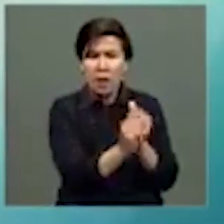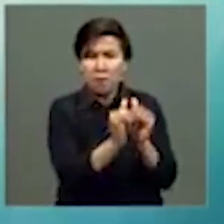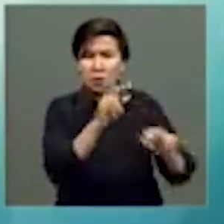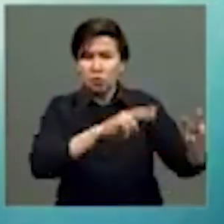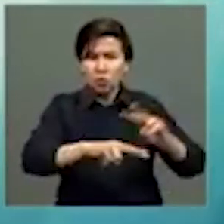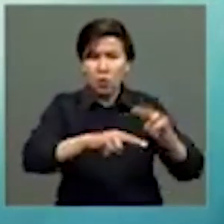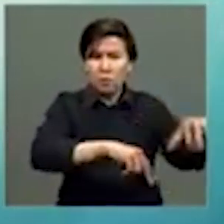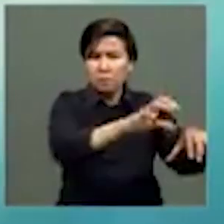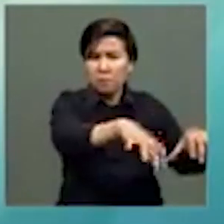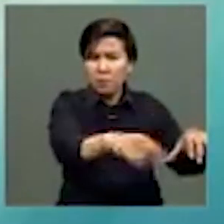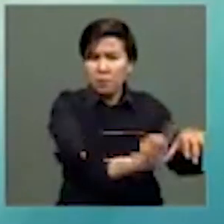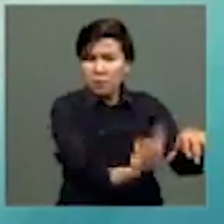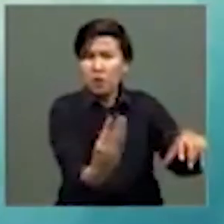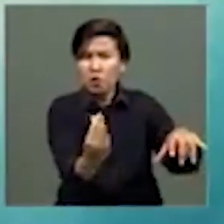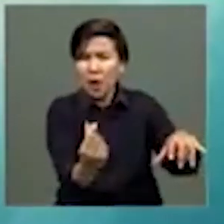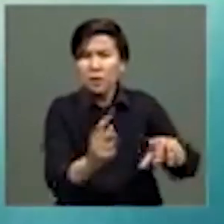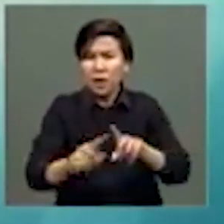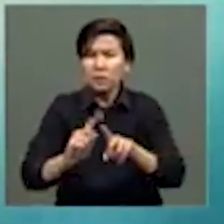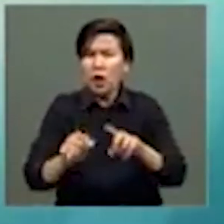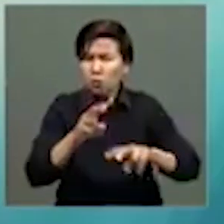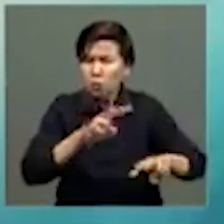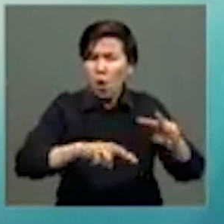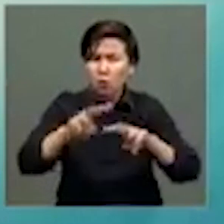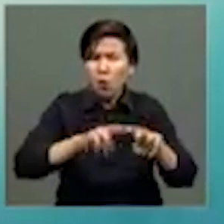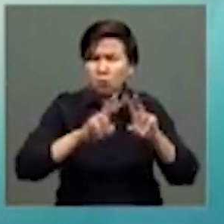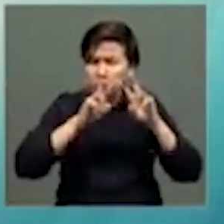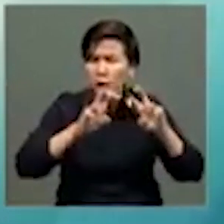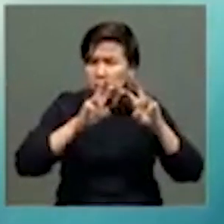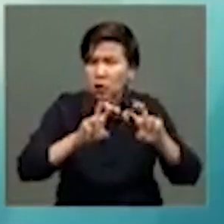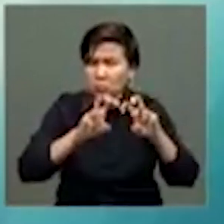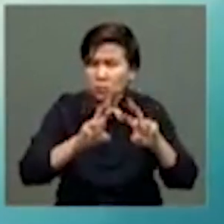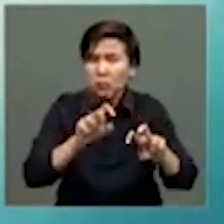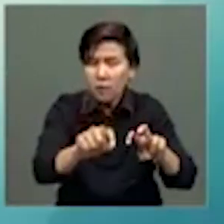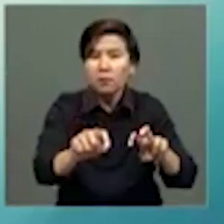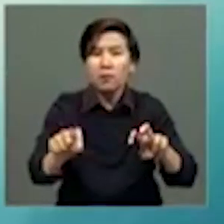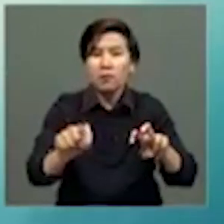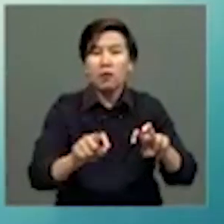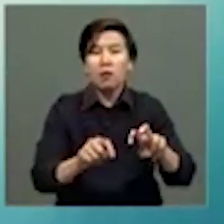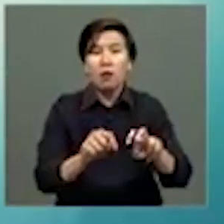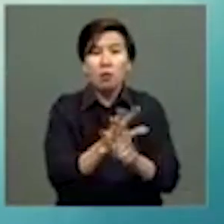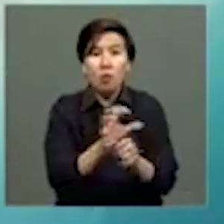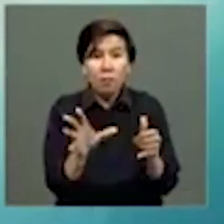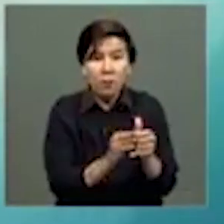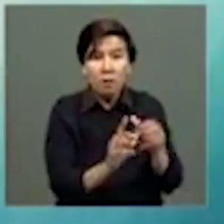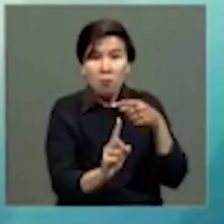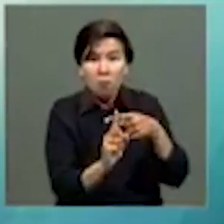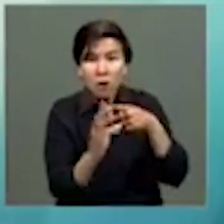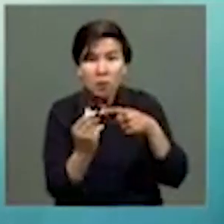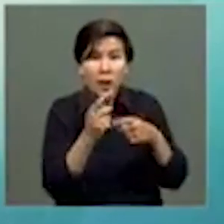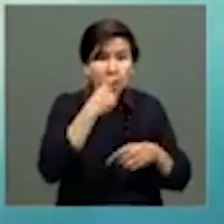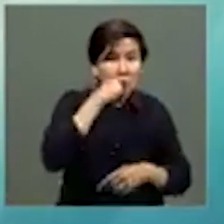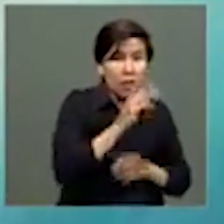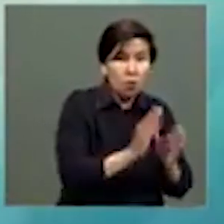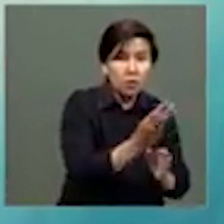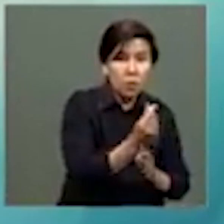กี่แห่งนะคะหมื่นๆเนี่ยแต่ละวันตรวจเท่าไหร่ได้ตัวเลขผู้ที่ติดเชื้อกี่รายเป็นไทยกี่ร